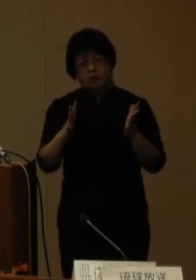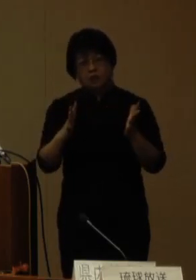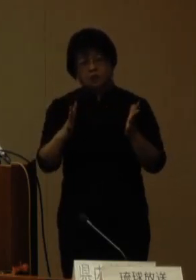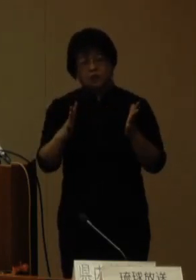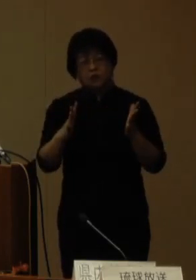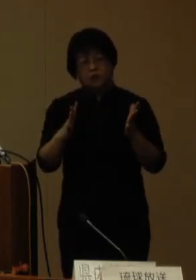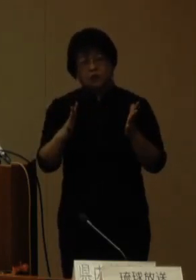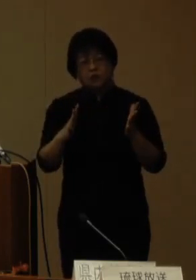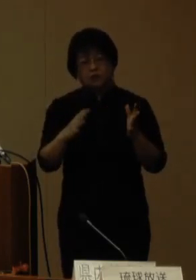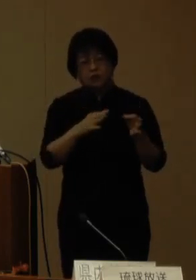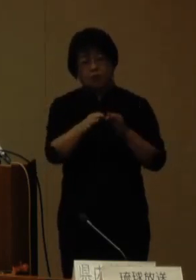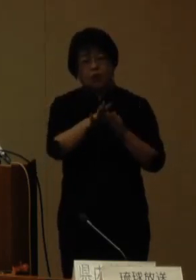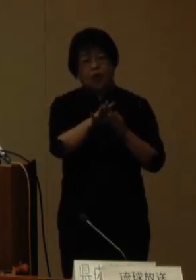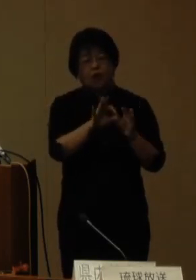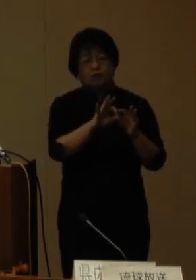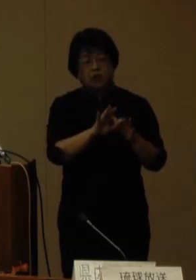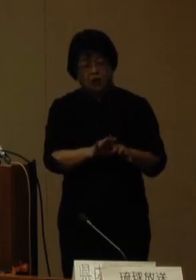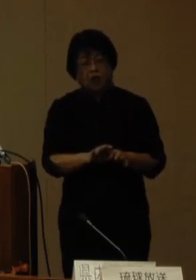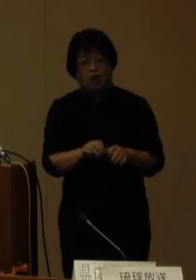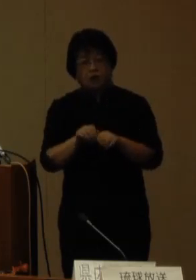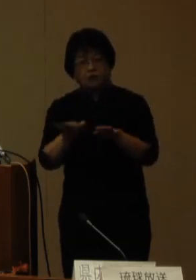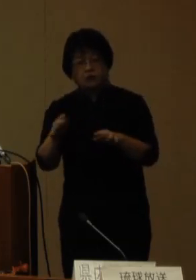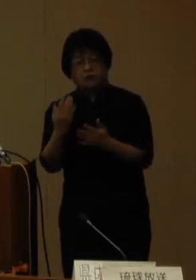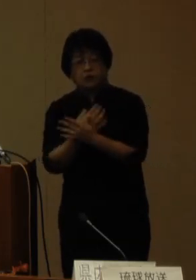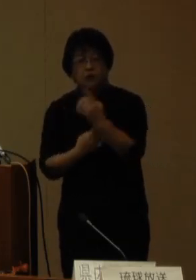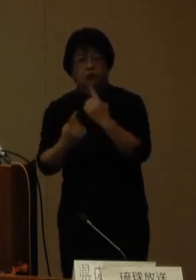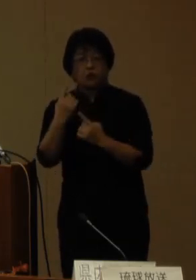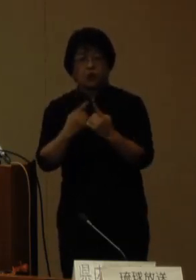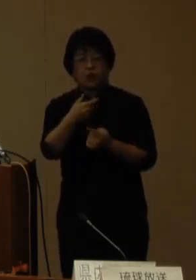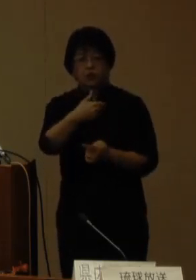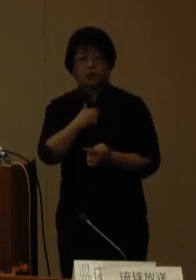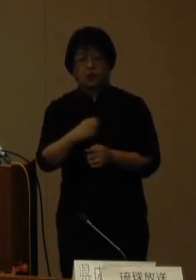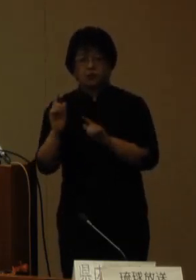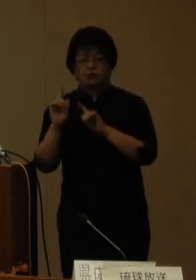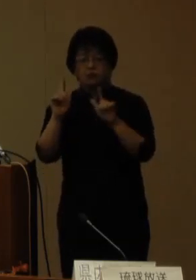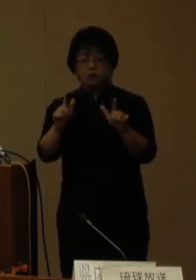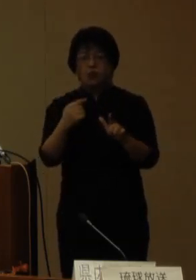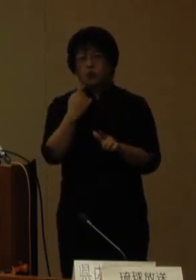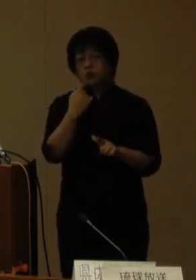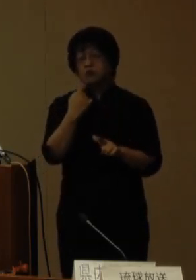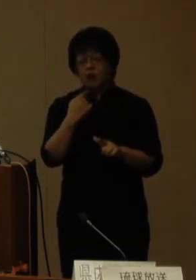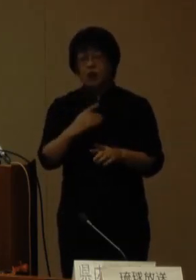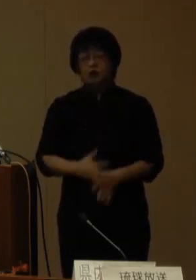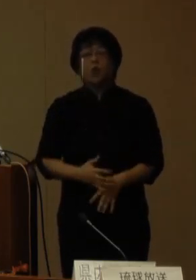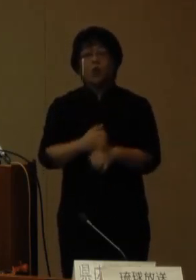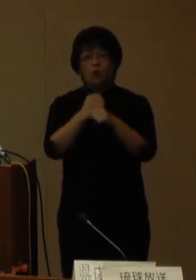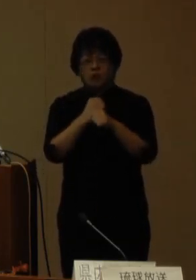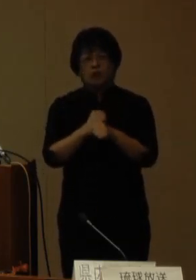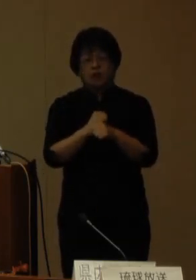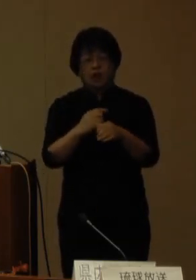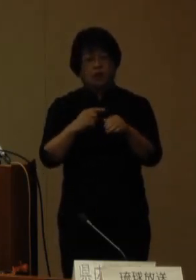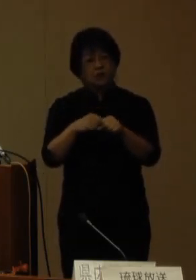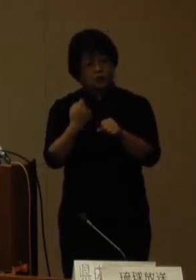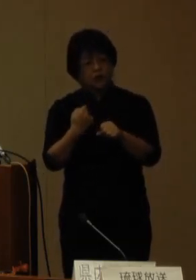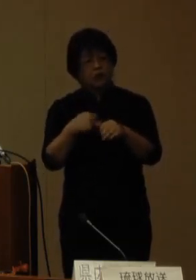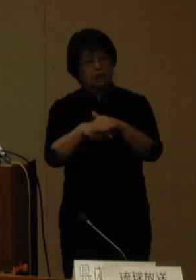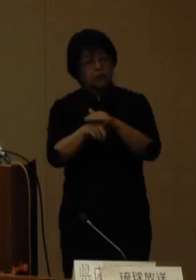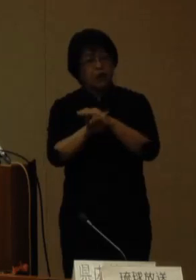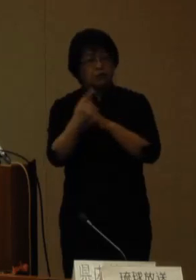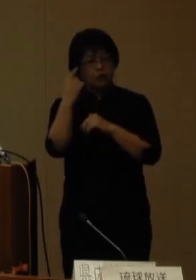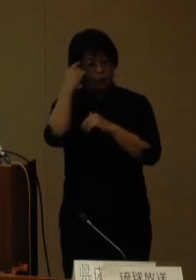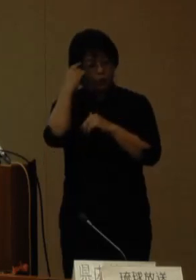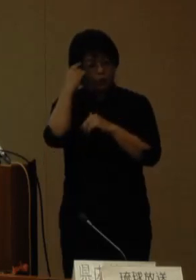招いたというようなお考えをお持ちなんでしょうか。 私は総合的な要因があると思います。ゴールデンウィークでの、人の流れ、